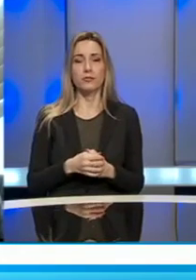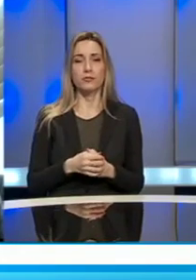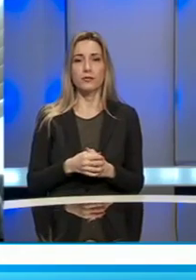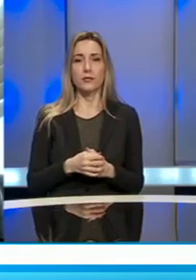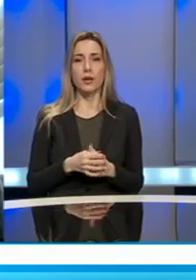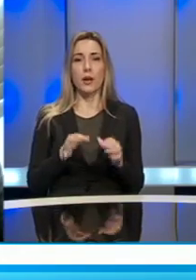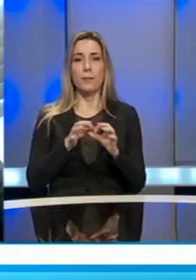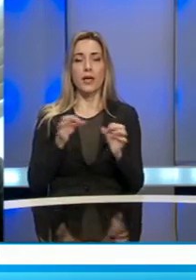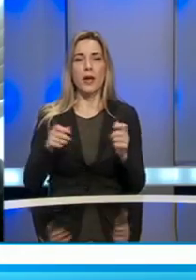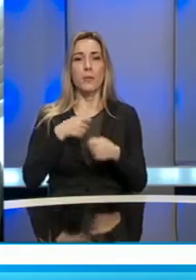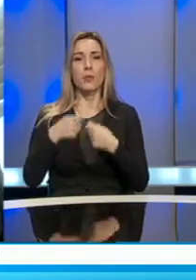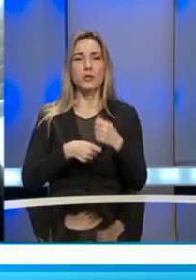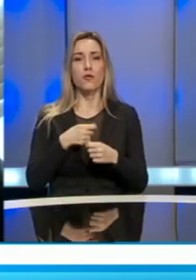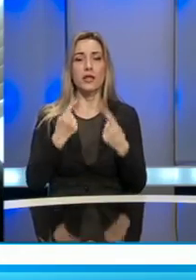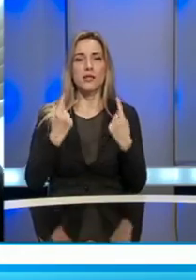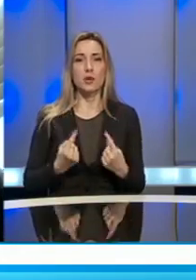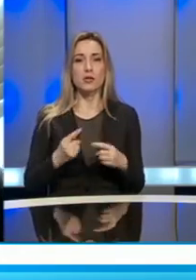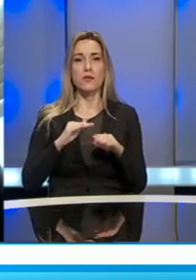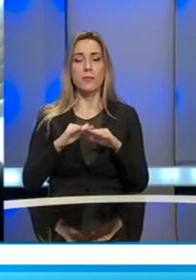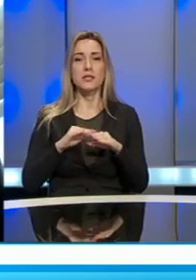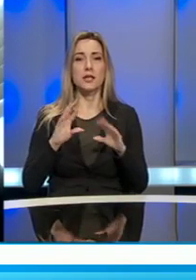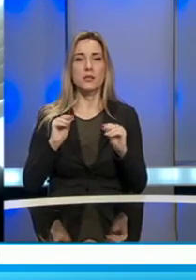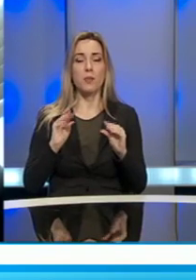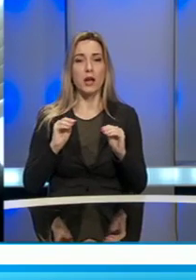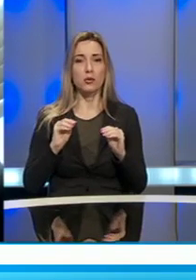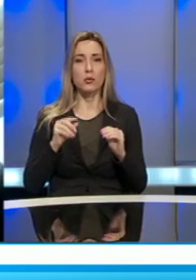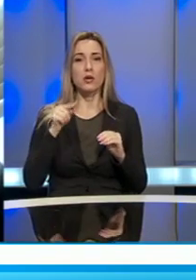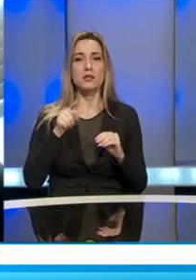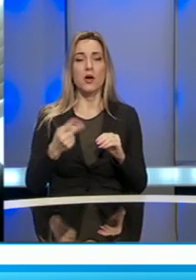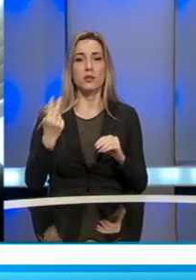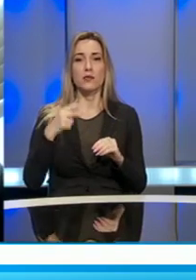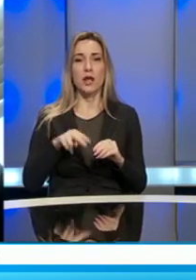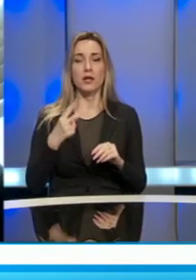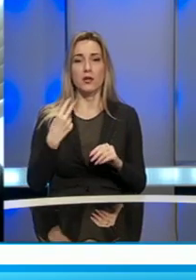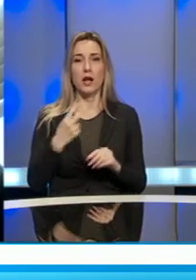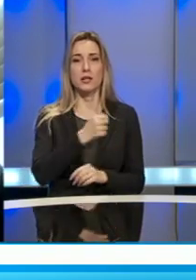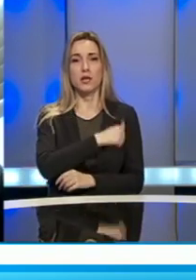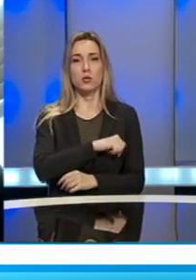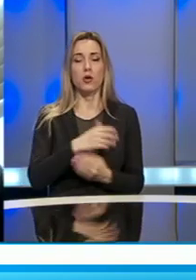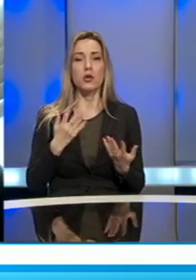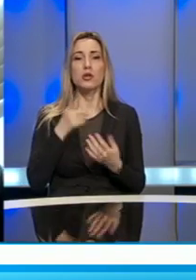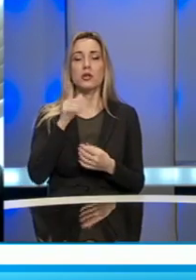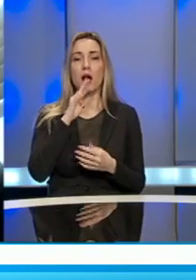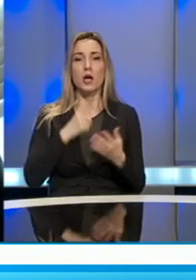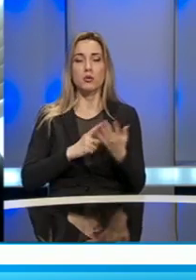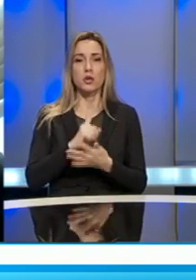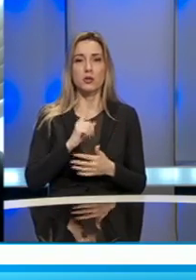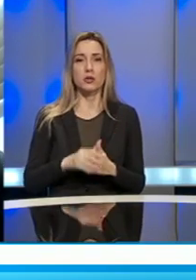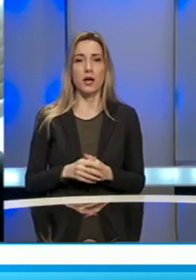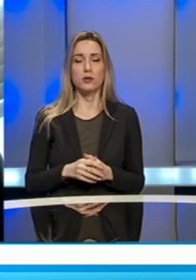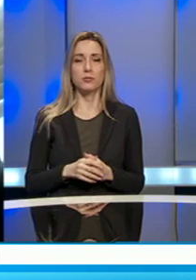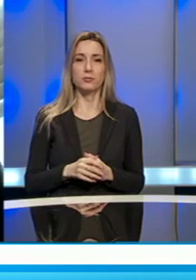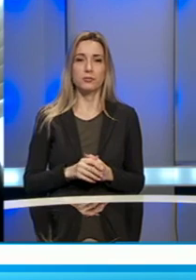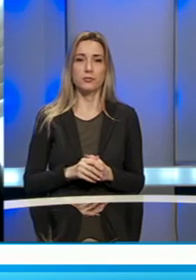u kolikoj mjeri poslovanje zaustavljeno u mjesecu martu za ovu 2020. godinu, pa šta vam kažu rezultati?